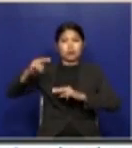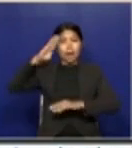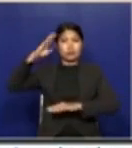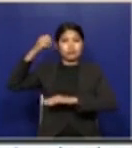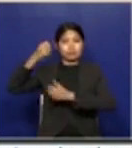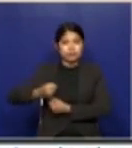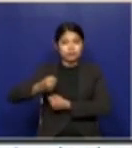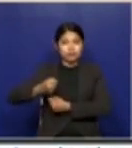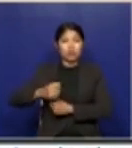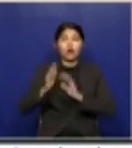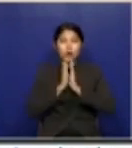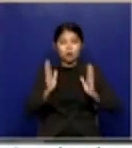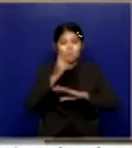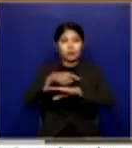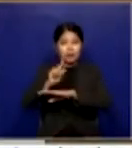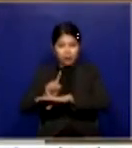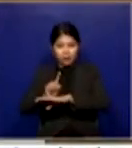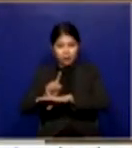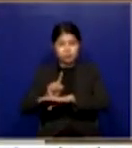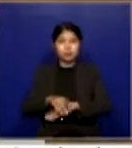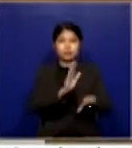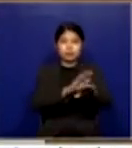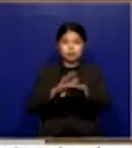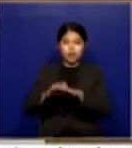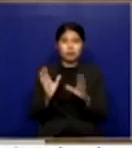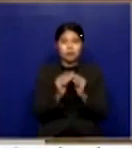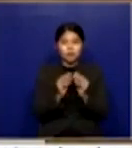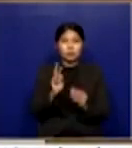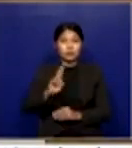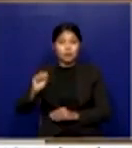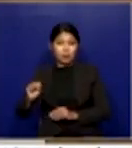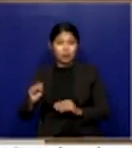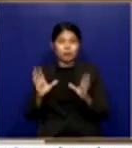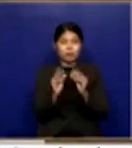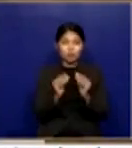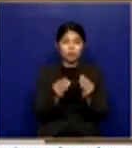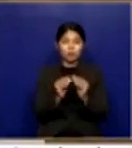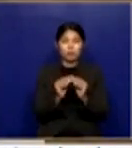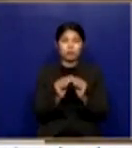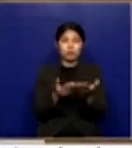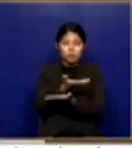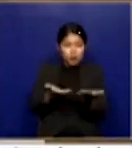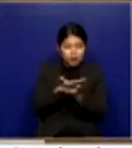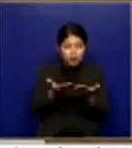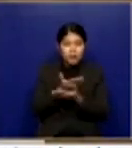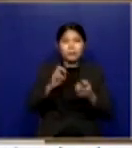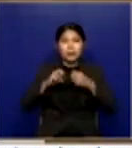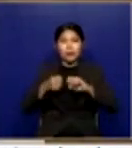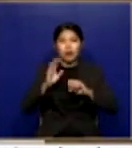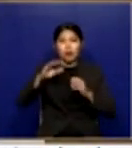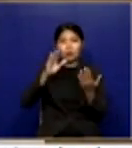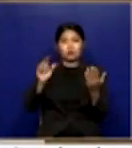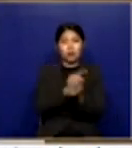ขอขอบคุณท่านประธานจะมีการเรียกประชุมรัฐสภาเพื่ออธิบายทั่วไปเกี่ยวกับสาหการบ้านเมือง